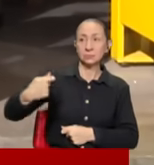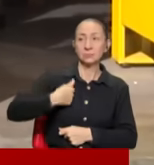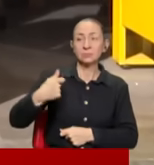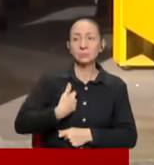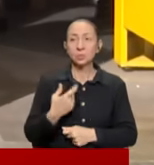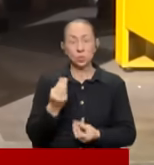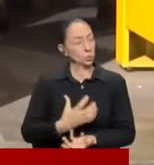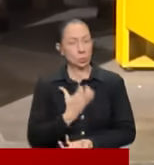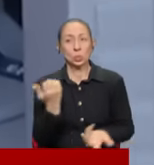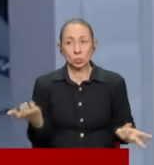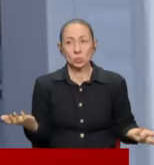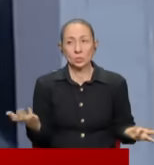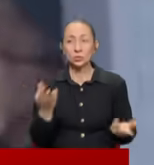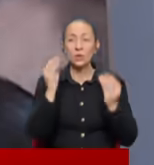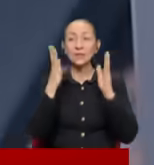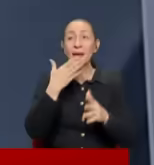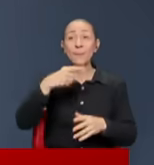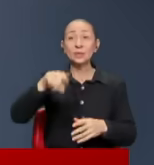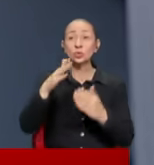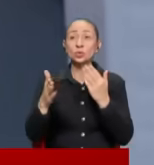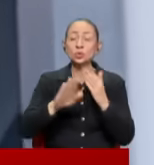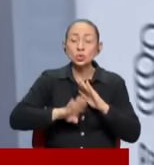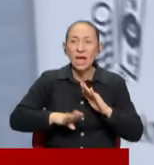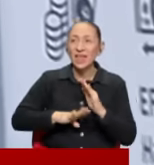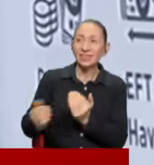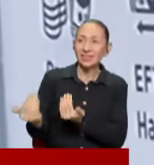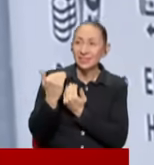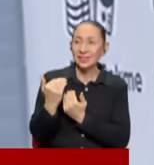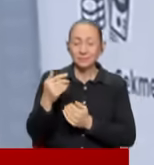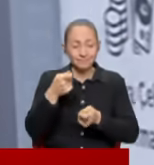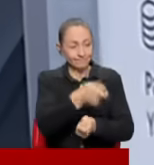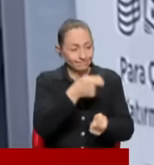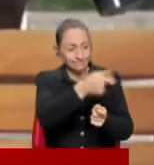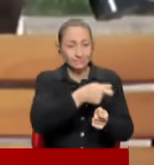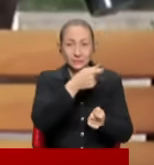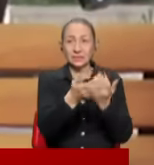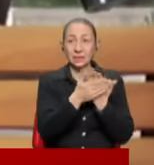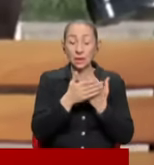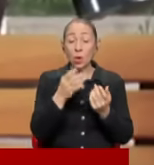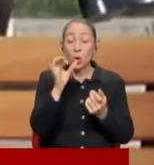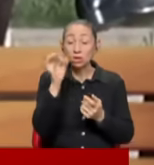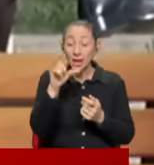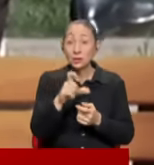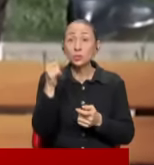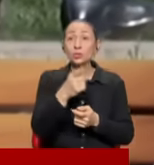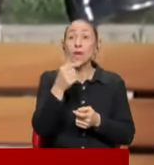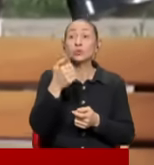ediyor ve çok acı bir şey, biliyor musunuz? Birçok emekli çocuklarından aldığı destekle geçinebiliyor. Ocak ayında enflasyon